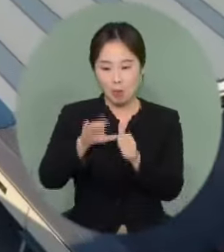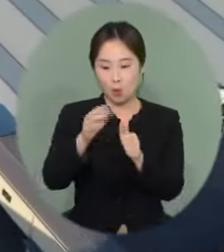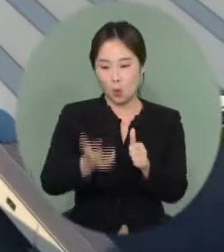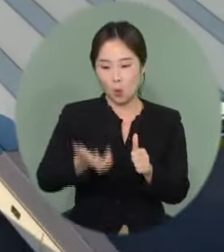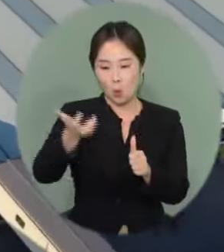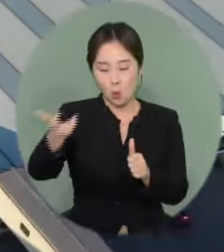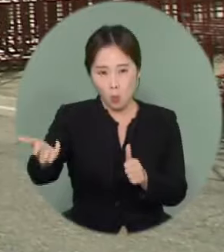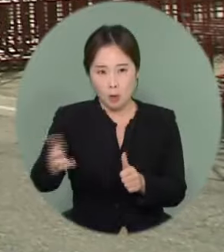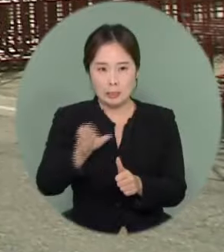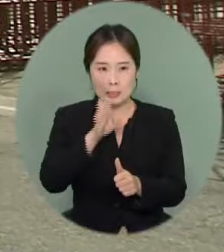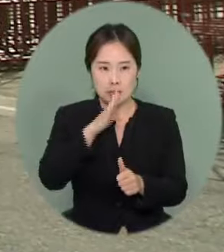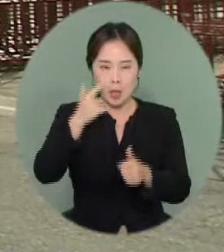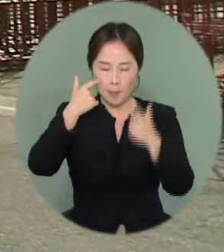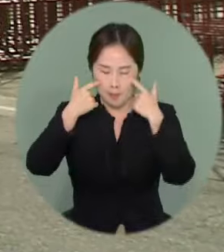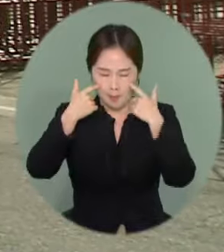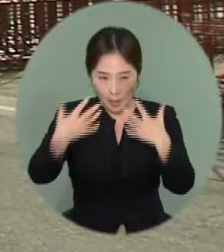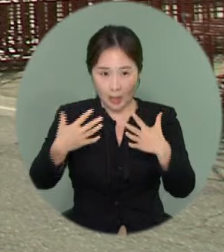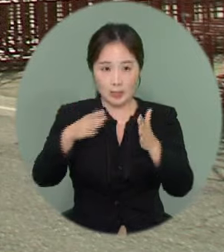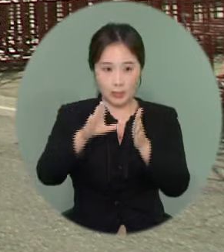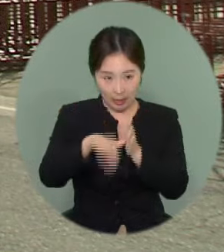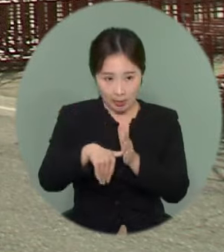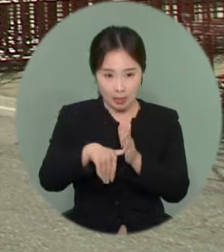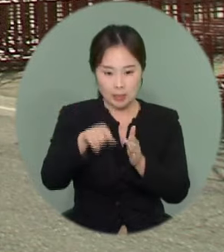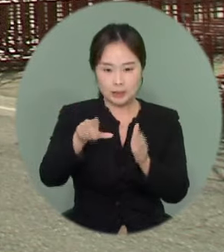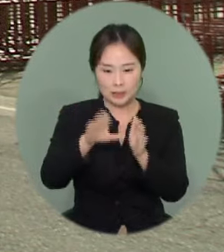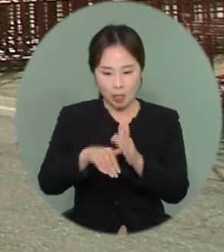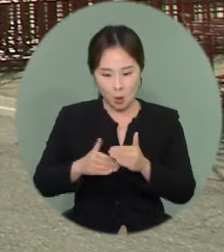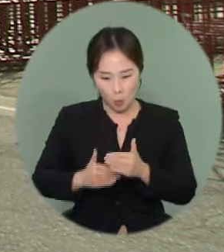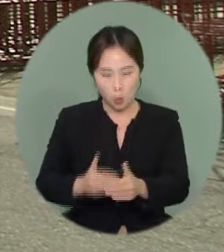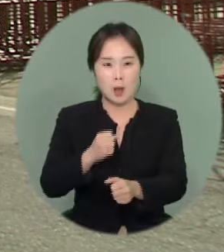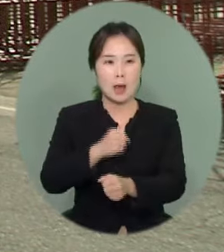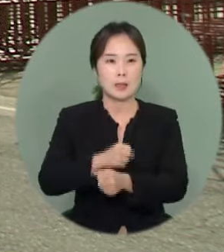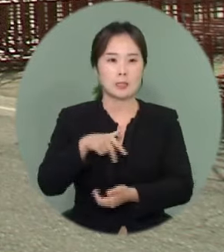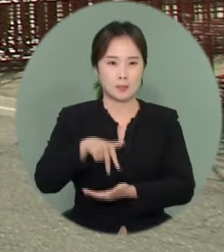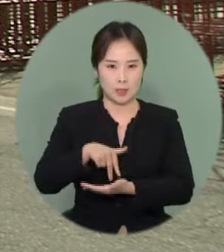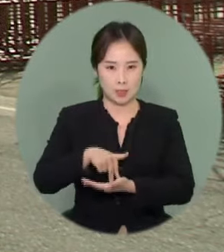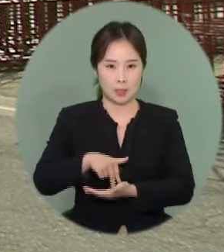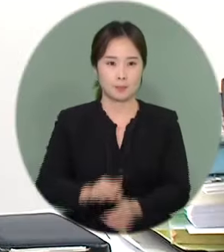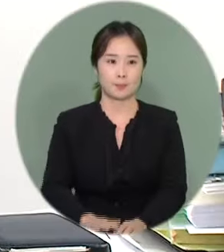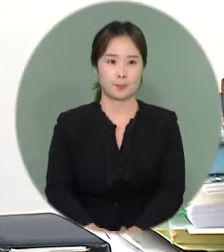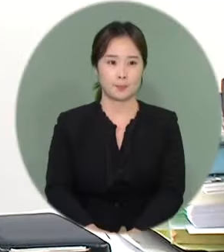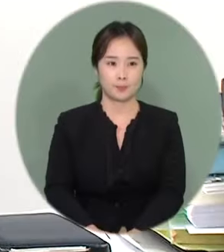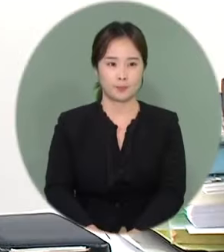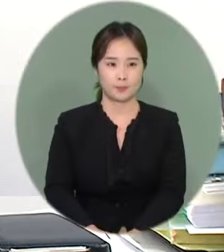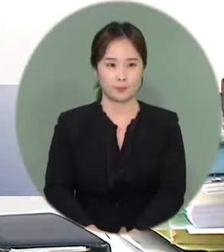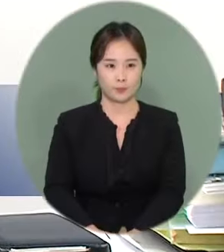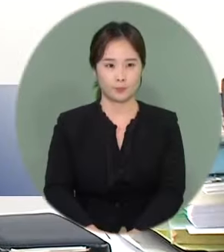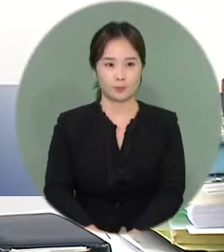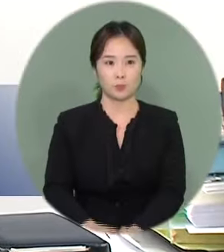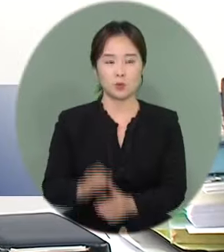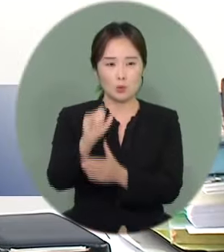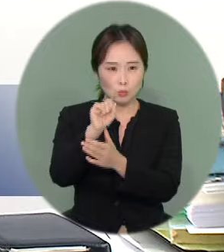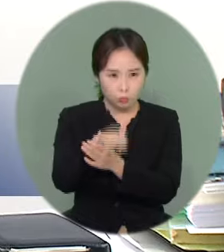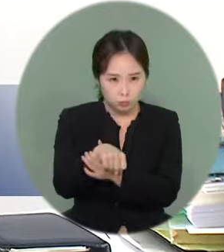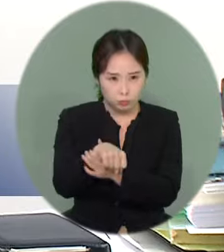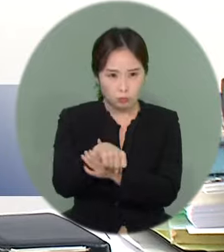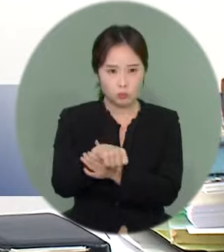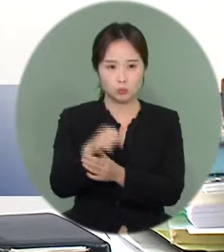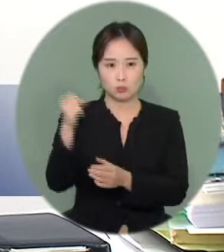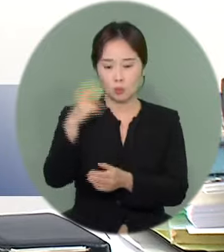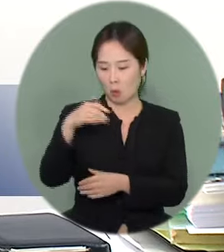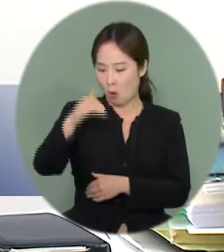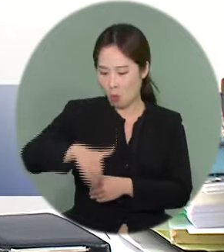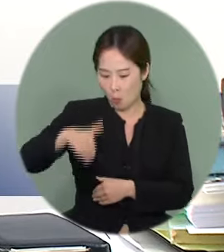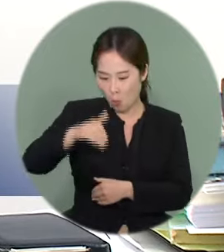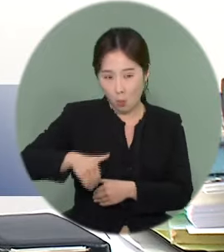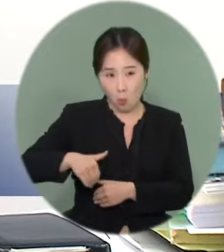함평으로 이전한다고 믿을 만한 단계가 됐을 때 협의가 가능하다는 전제를 달았습니다. 특히 인허가 절차라든지 이런